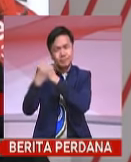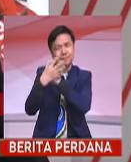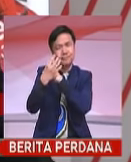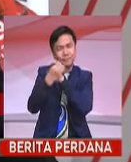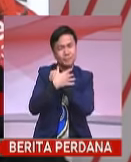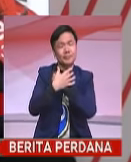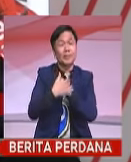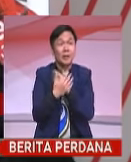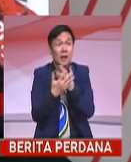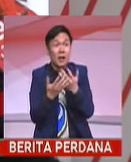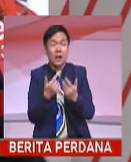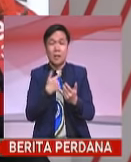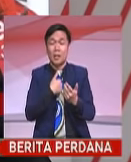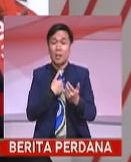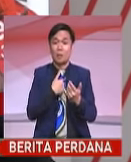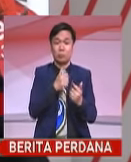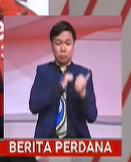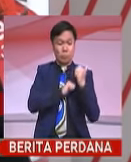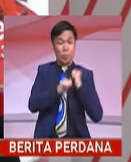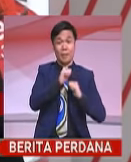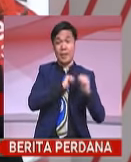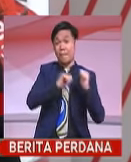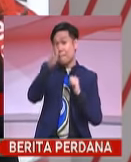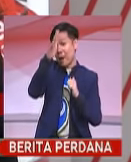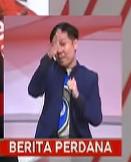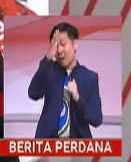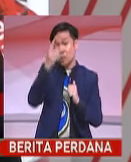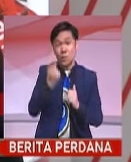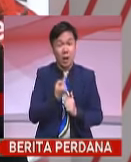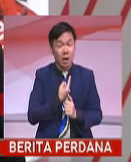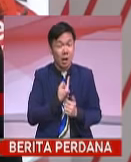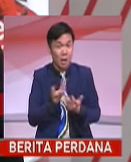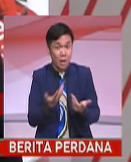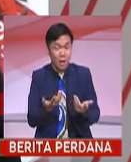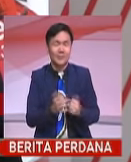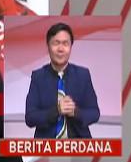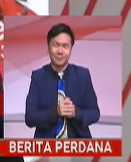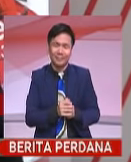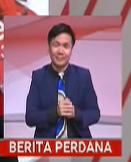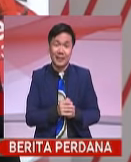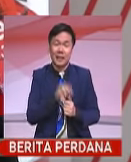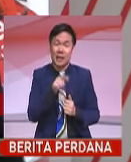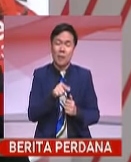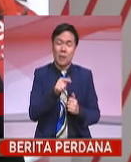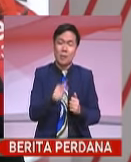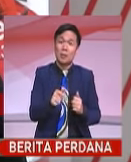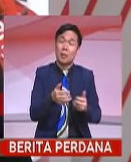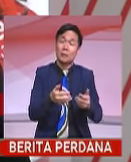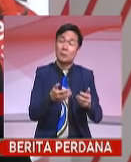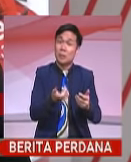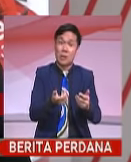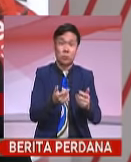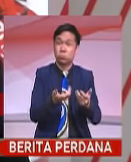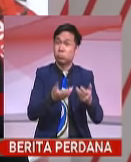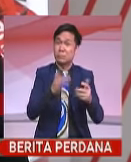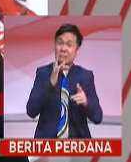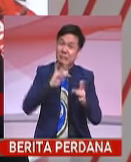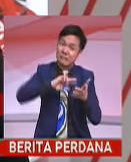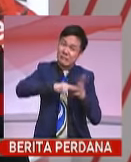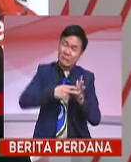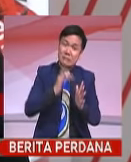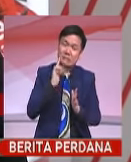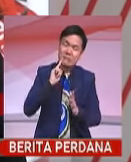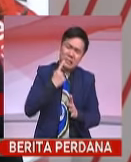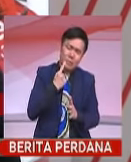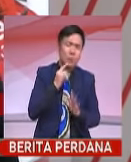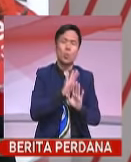kat Izu macam mana nak carry untuk watak Umar ni. And at the same time, nasib baik cerita ni tidak terlalu heavy. So cerita ni dia